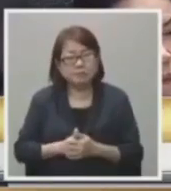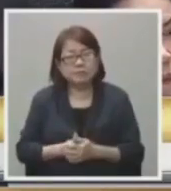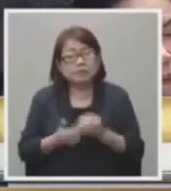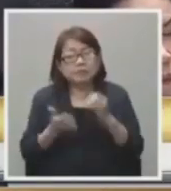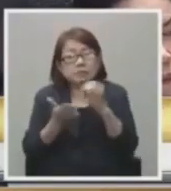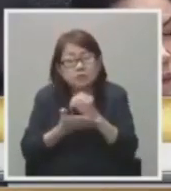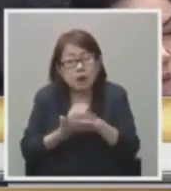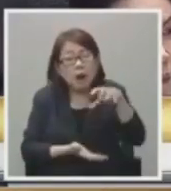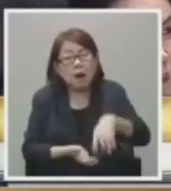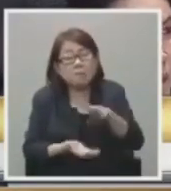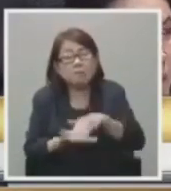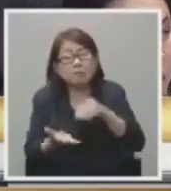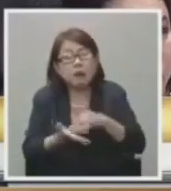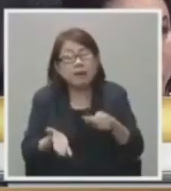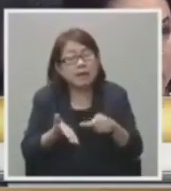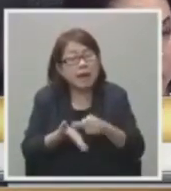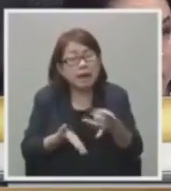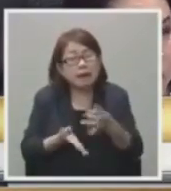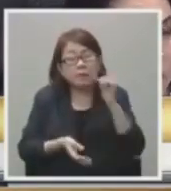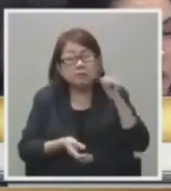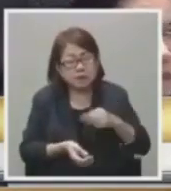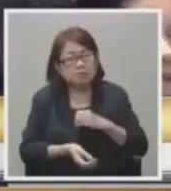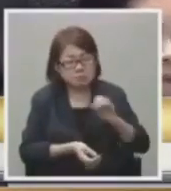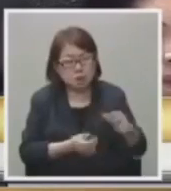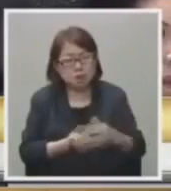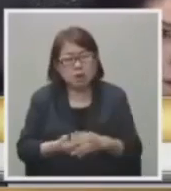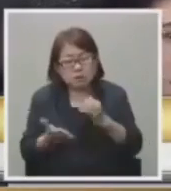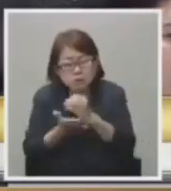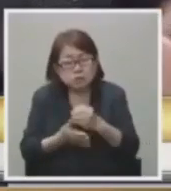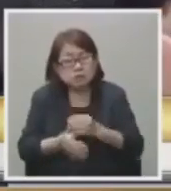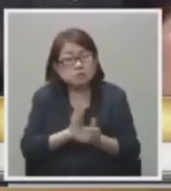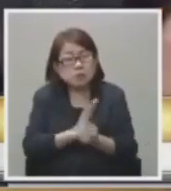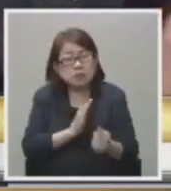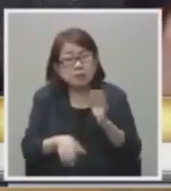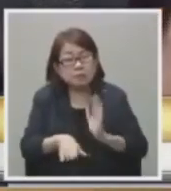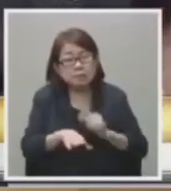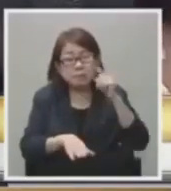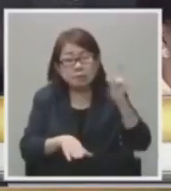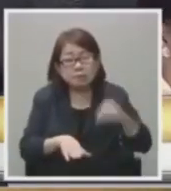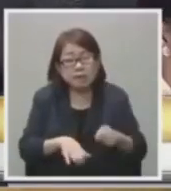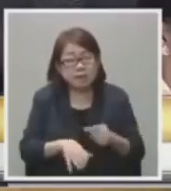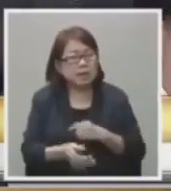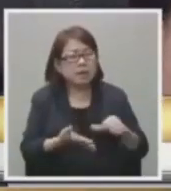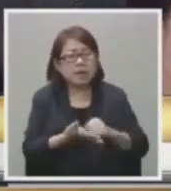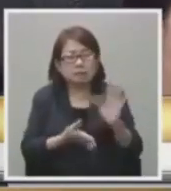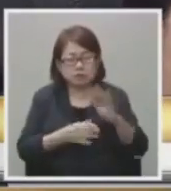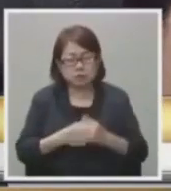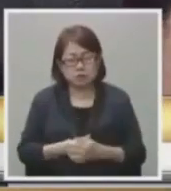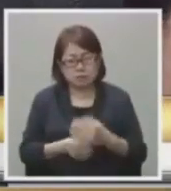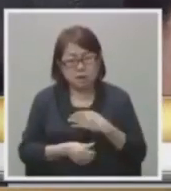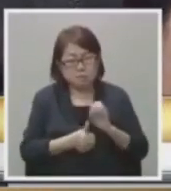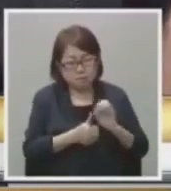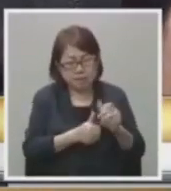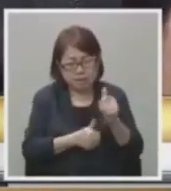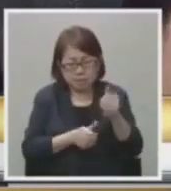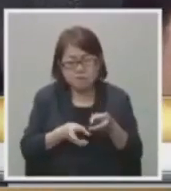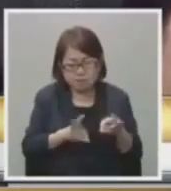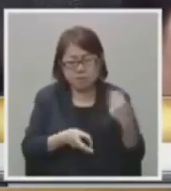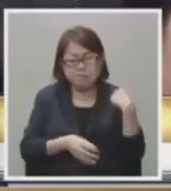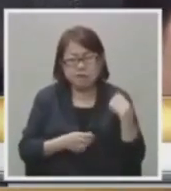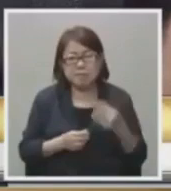ติดถ้าท่านไม่มีความสามารถก็ไม่ต้องแก้ผมบอกวิธีท่านเลยวิ